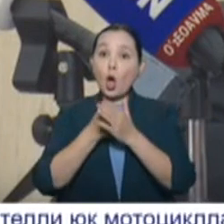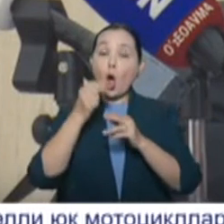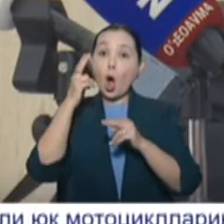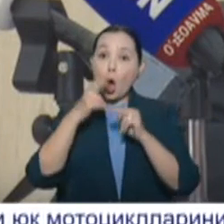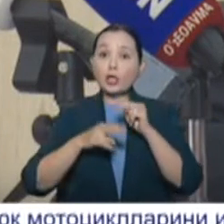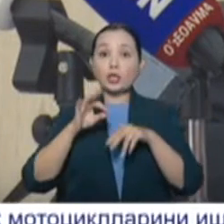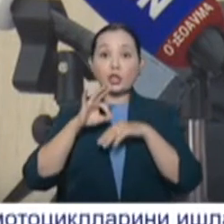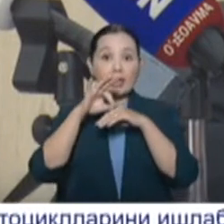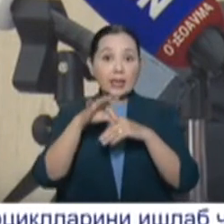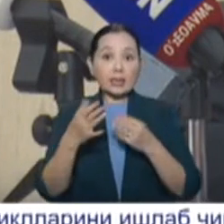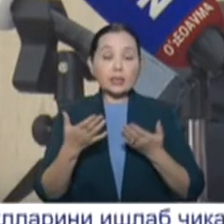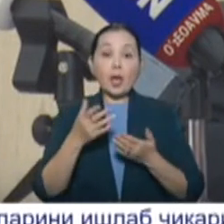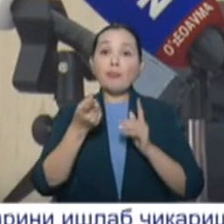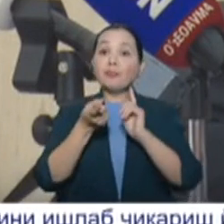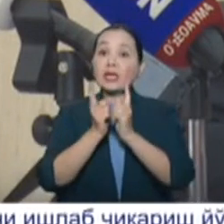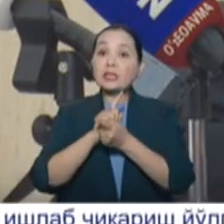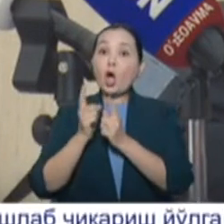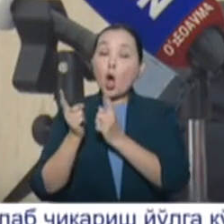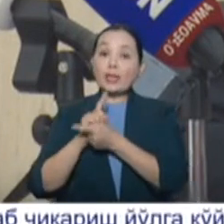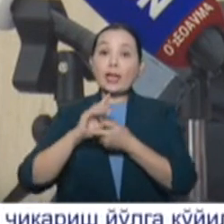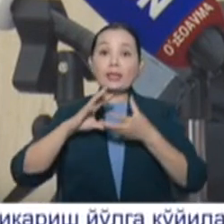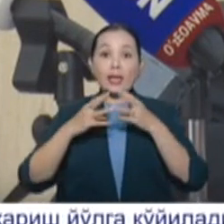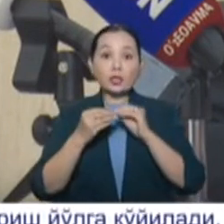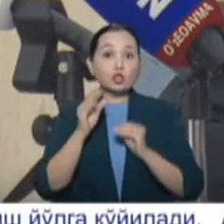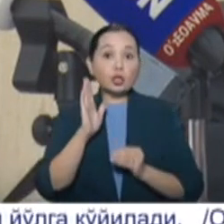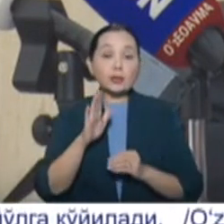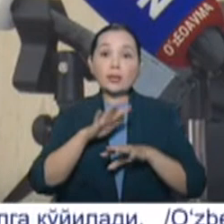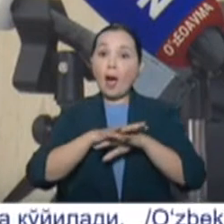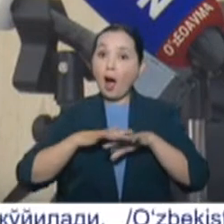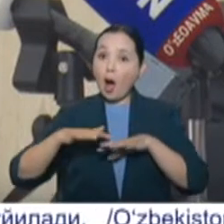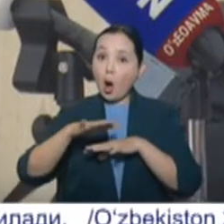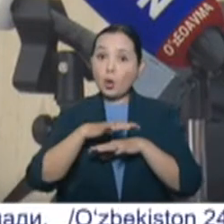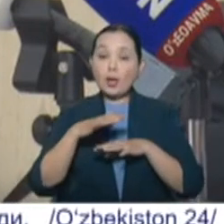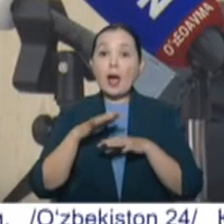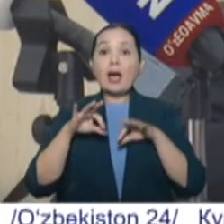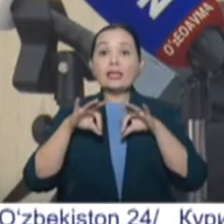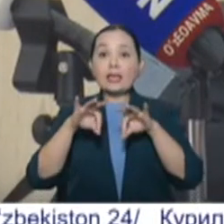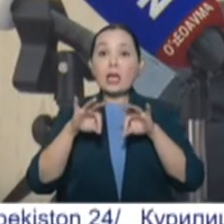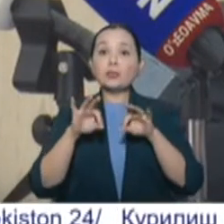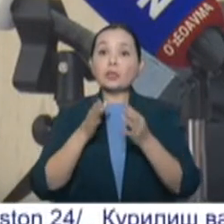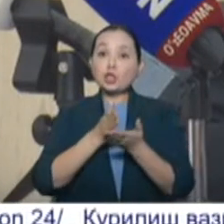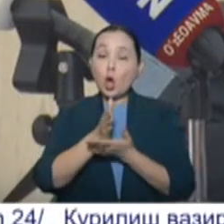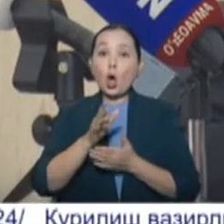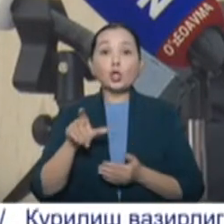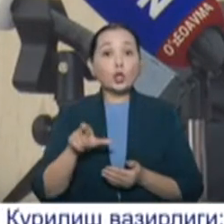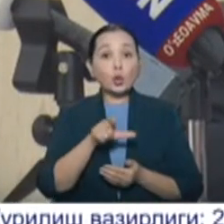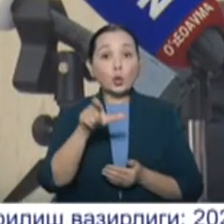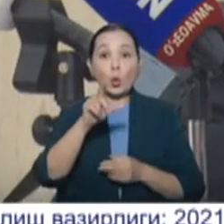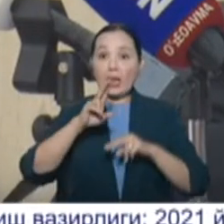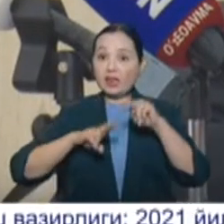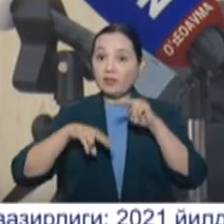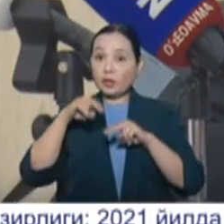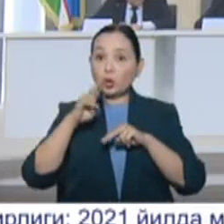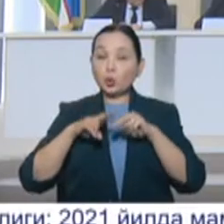yetkazish. Shu islohotlarni natijasida aholi transport sohasidagi va yo'l infratuzilmasi